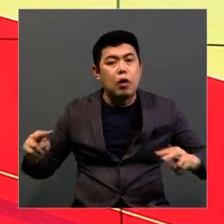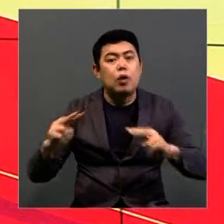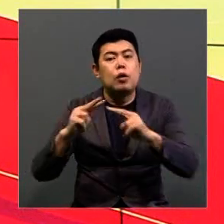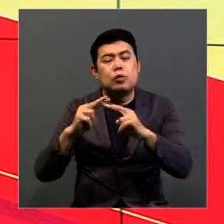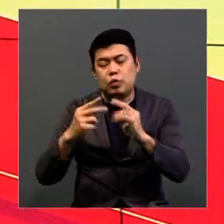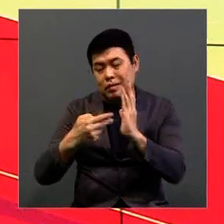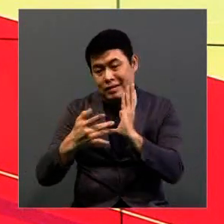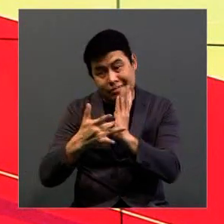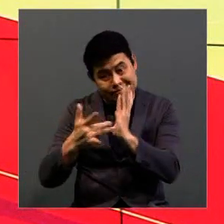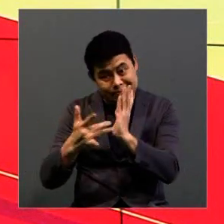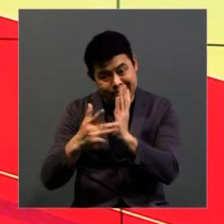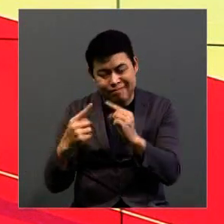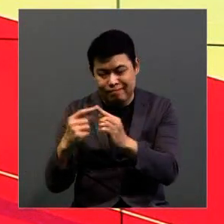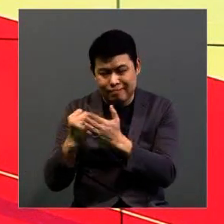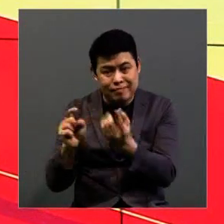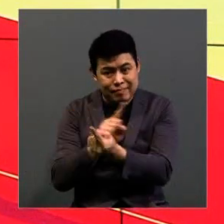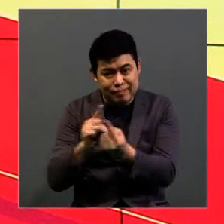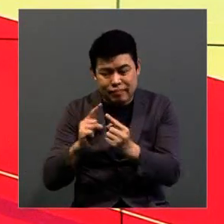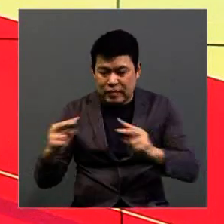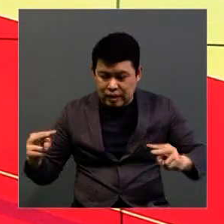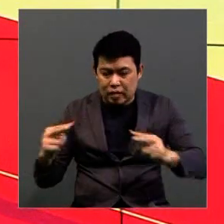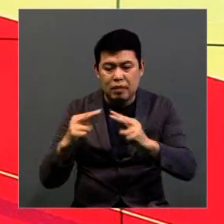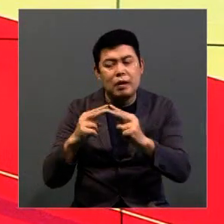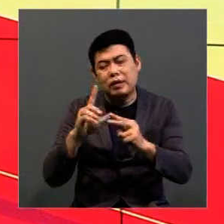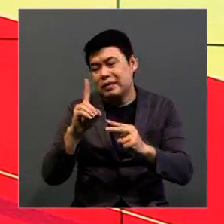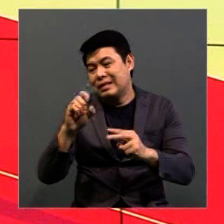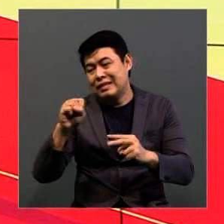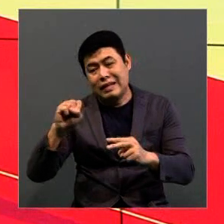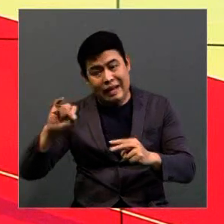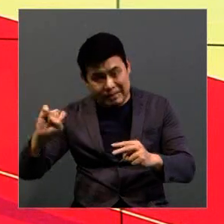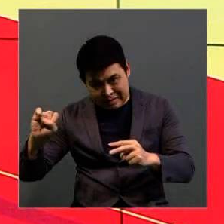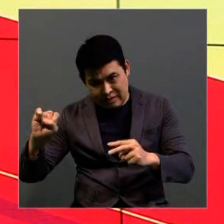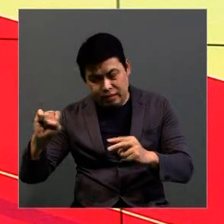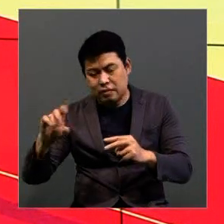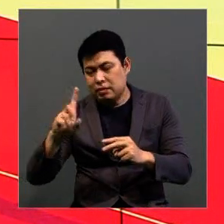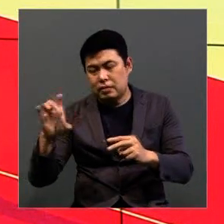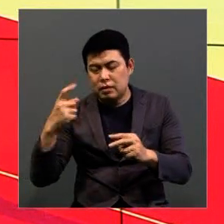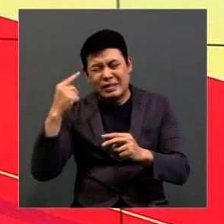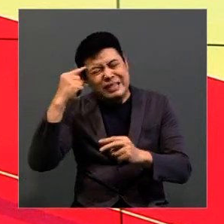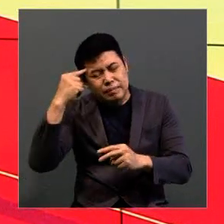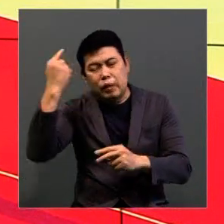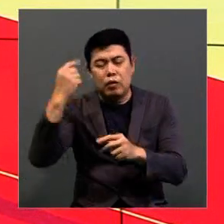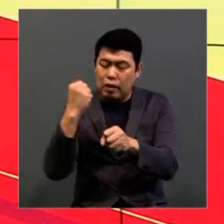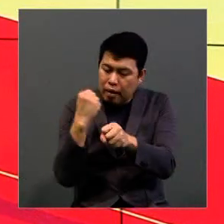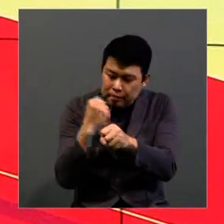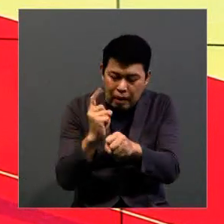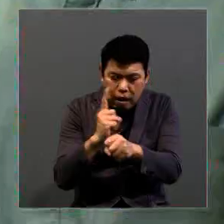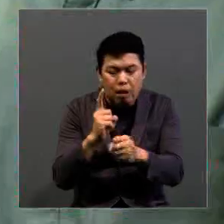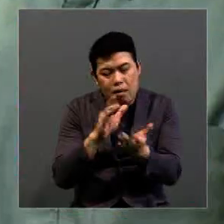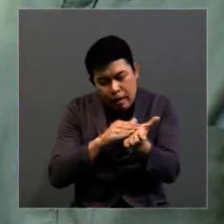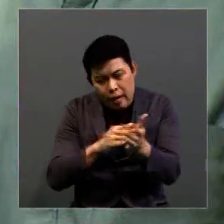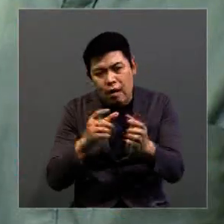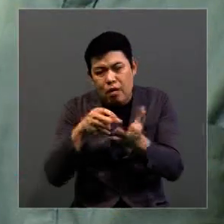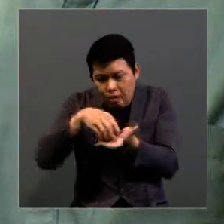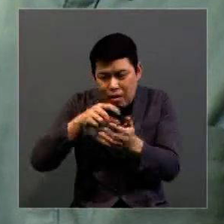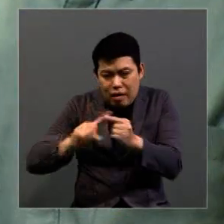กระทรวงดิจิทัลเพื่อเศรษฐกิจและสังคมหรือว่ากระทรวงดีอีเอสได้มีการเสนอแนวคิดนะครับที่จะทำให้การพนันบาง